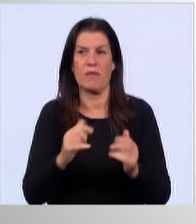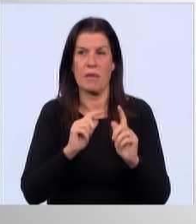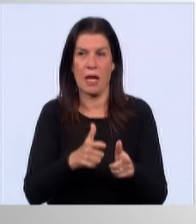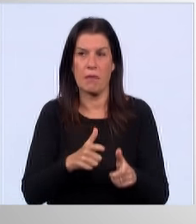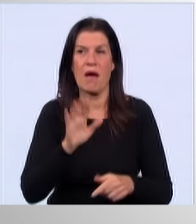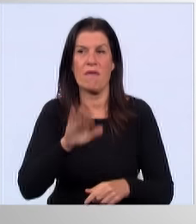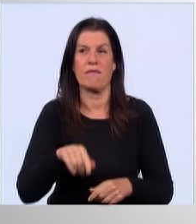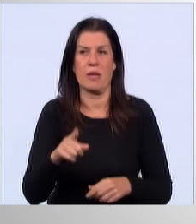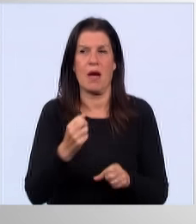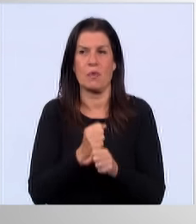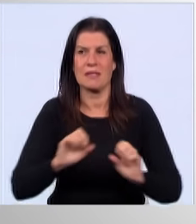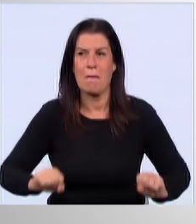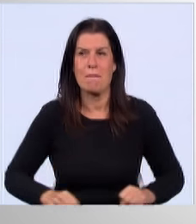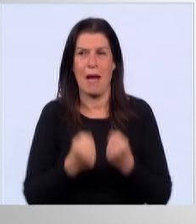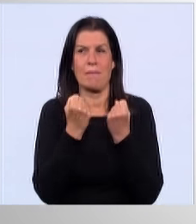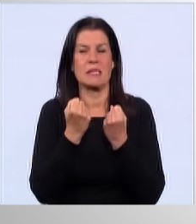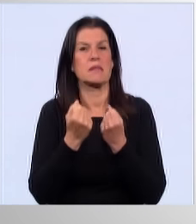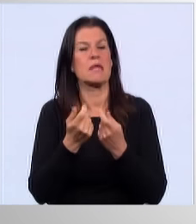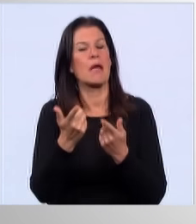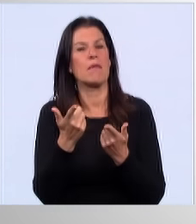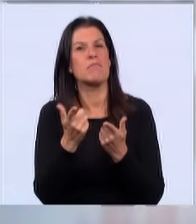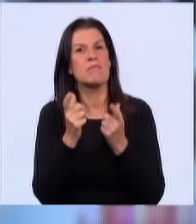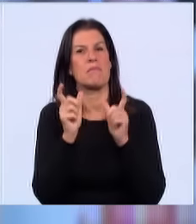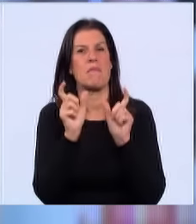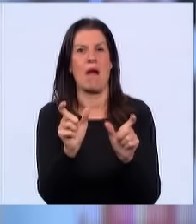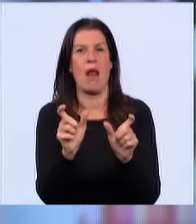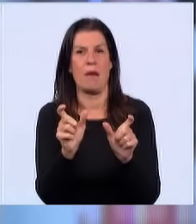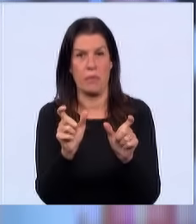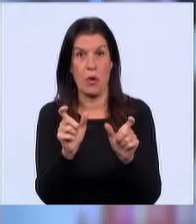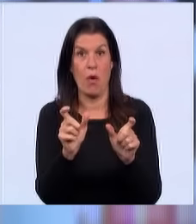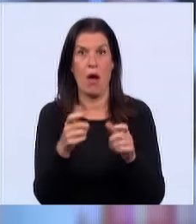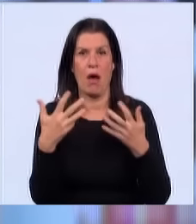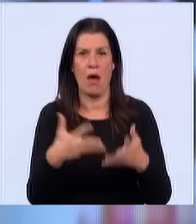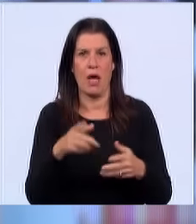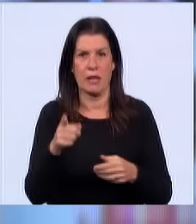בעצמו אחראי באופן מלא על כל הנעשה באוגדה לפני, במהלך ואחרי 7 באוקטובר.